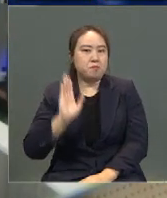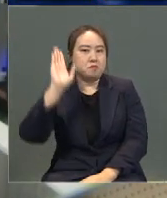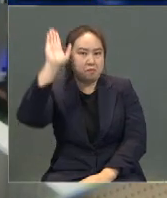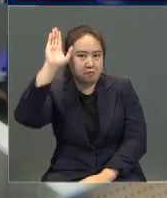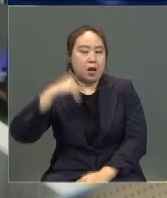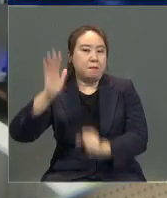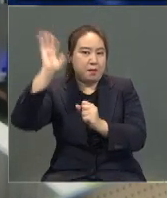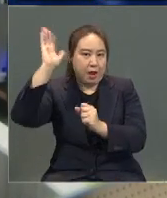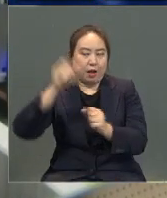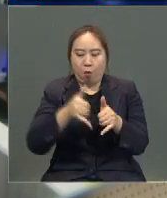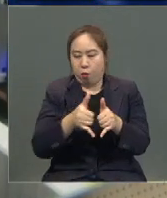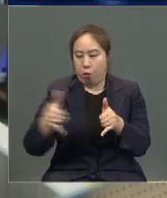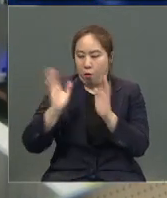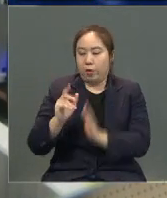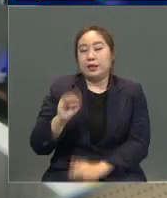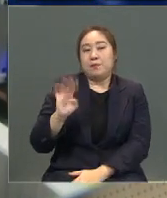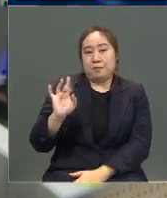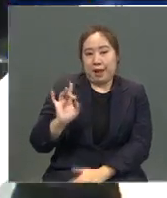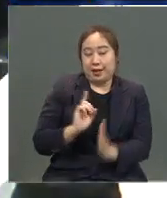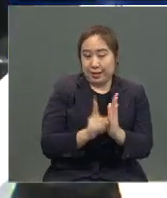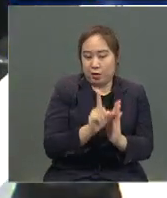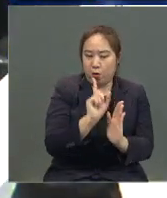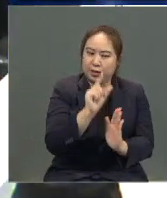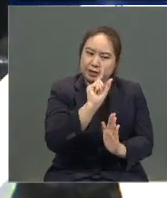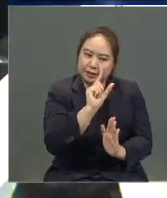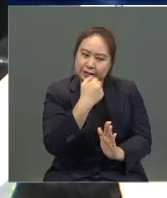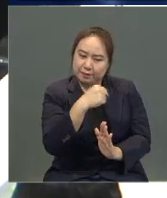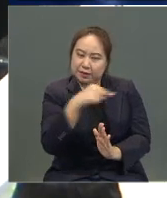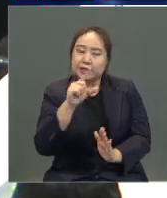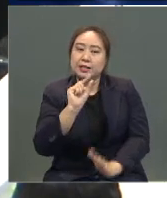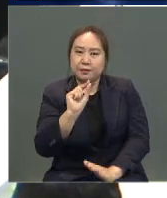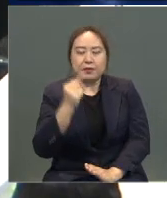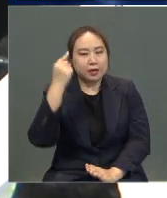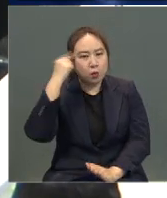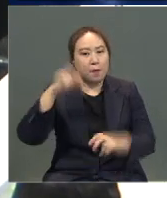ฉบับนั้นมีสมาชิกวุฒิสภาแจ้งความประสงค์จากที่ปรายไว้48คนดูให้เวลาคนละ 10-20นาทีคาดว่าจะสามารถลงมติได้ภายใน